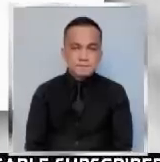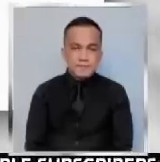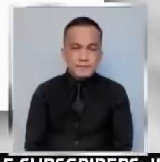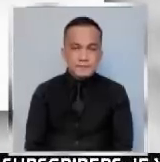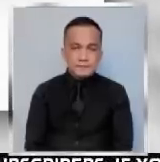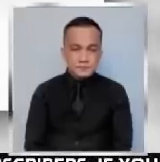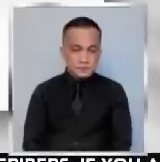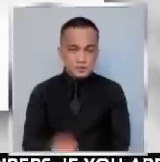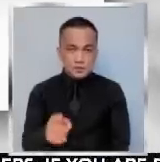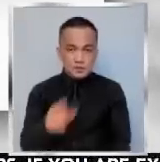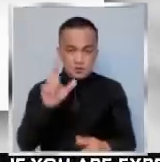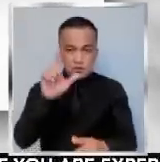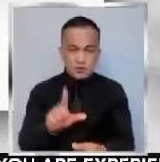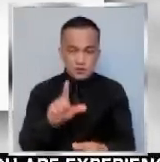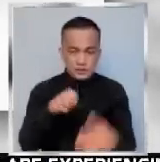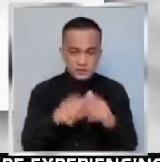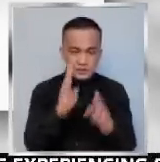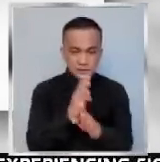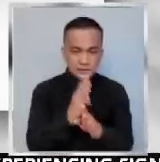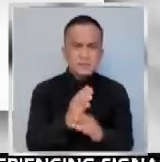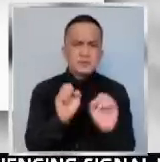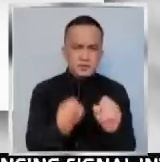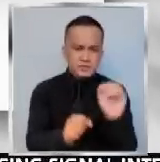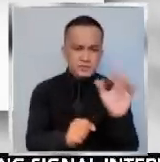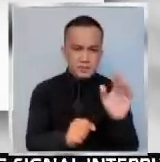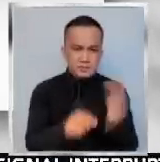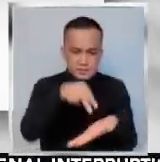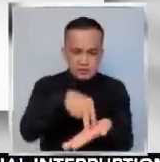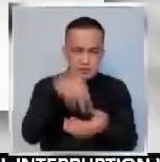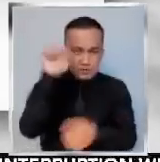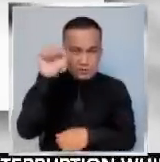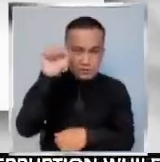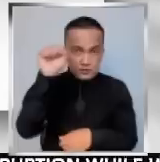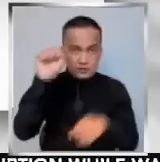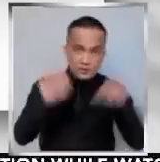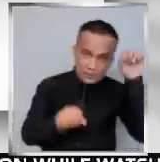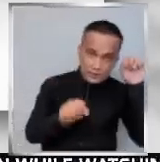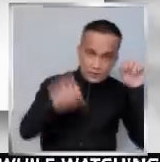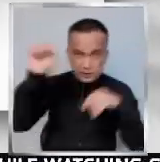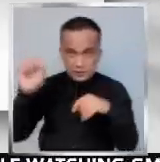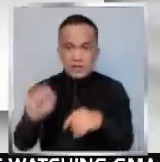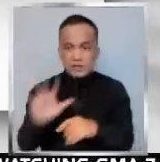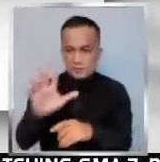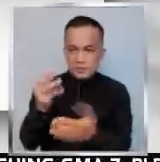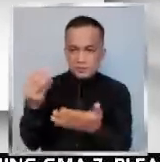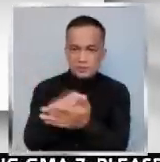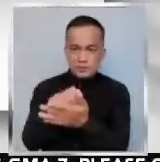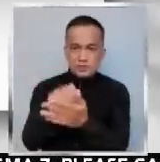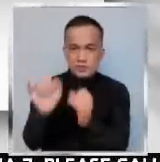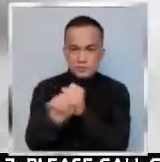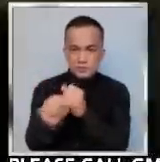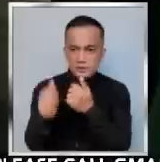low entry o low floor bus, pwedeng 15 ang nakatayong pasahero. 5 naman ang pwedeng tayuan sa modern jeep para masunod pa rin ang public health